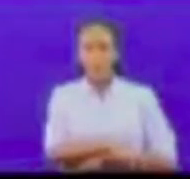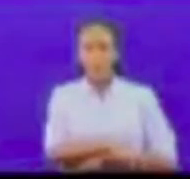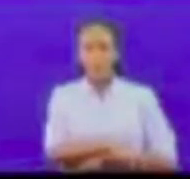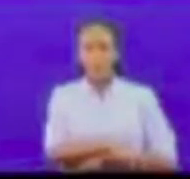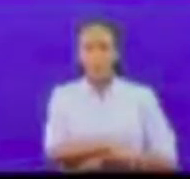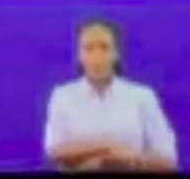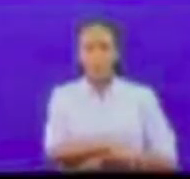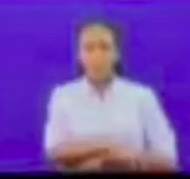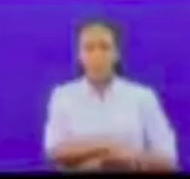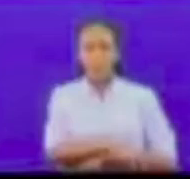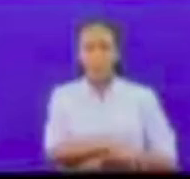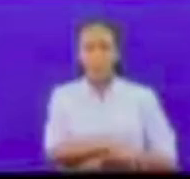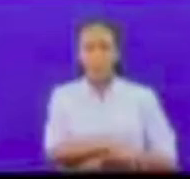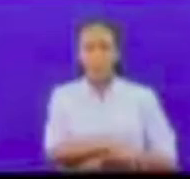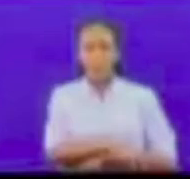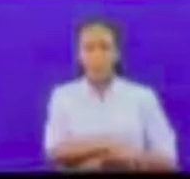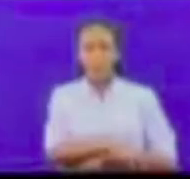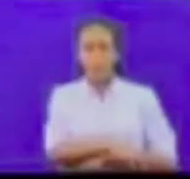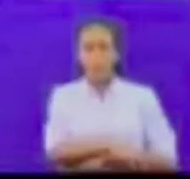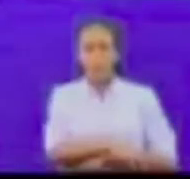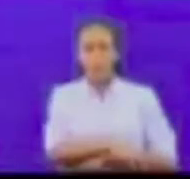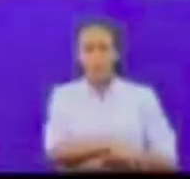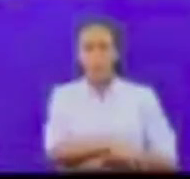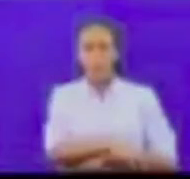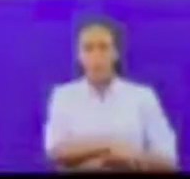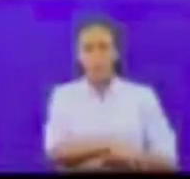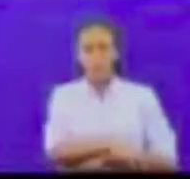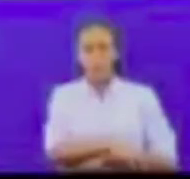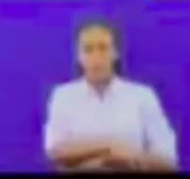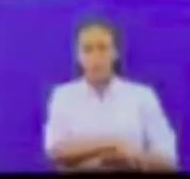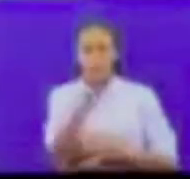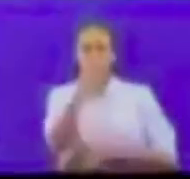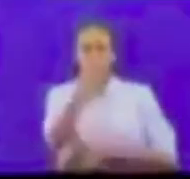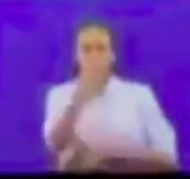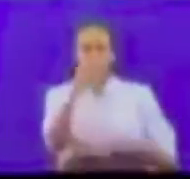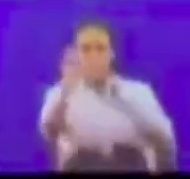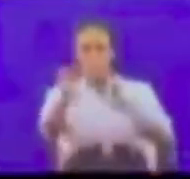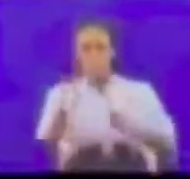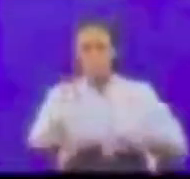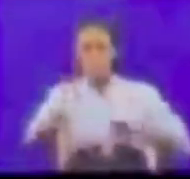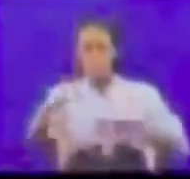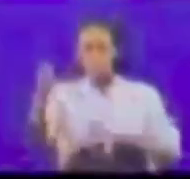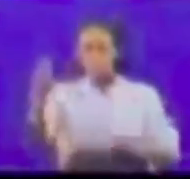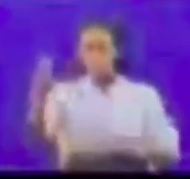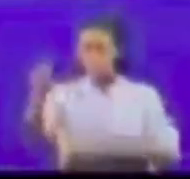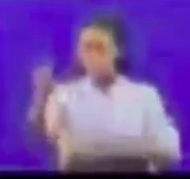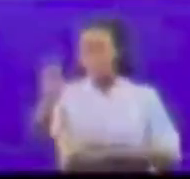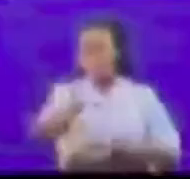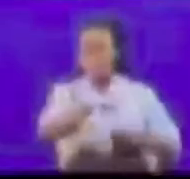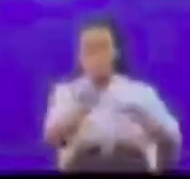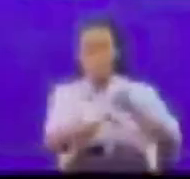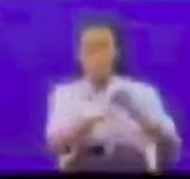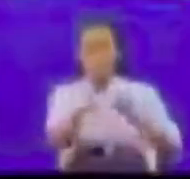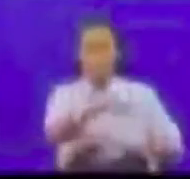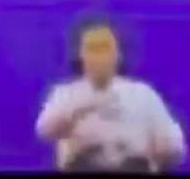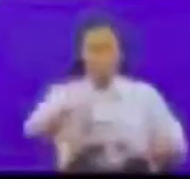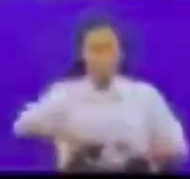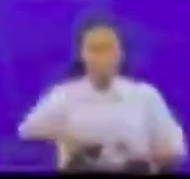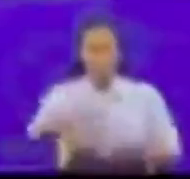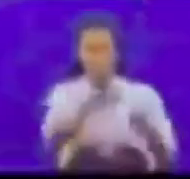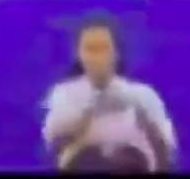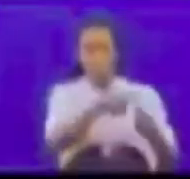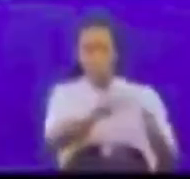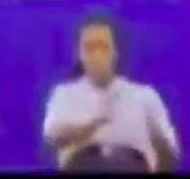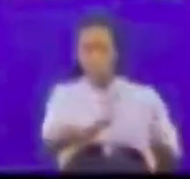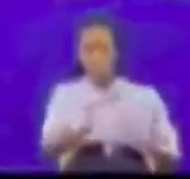Naam, mtazamaji wa Bunge TV, makamu wa Raisi mteule Dr. Philip Mpango